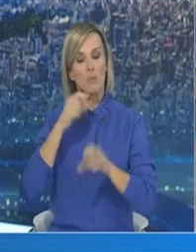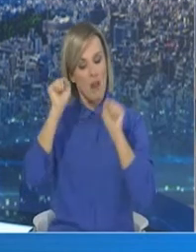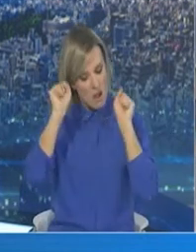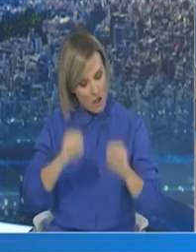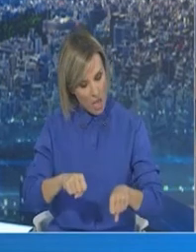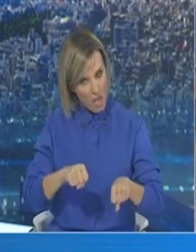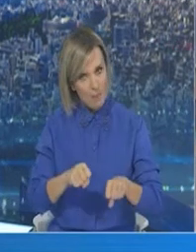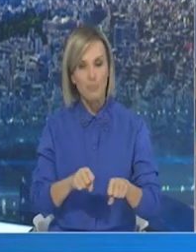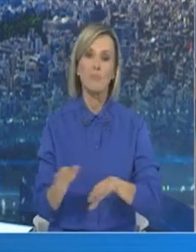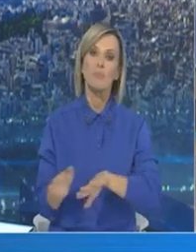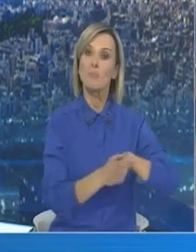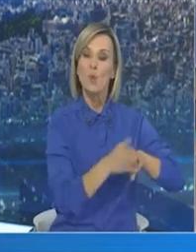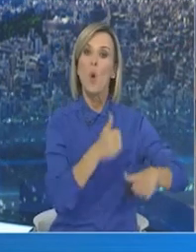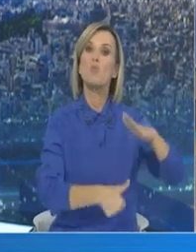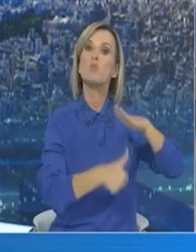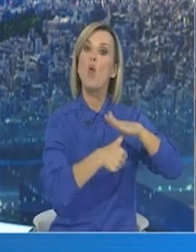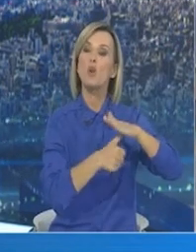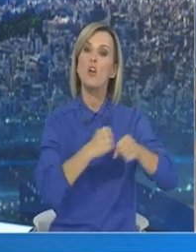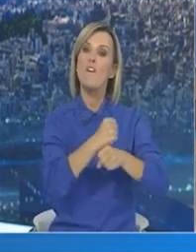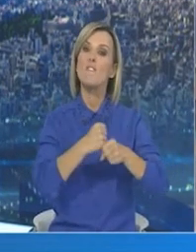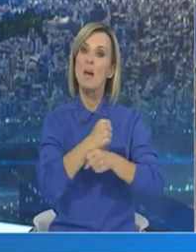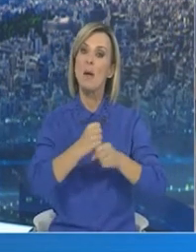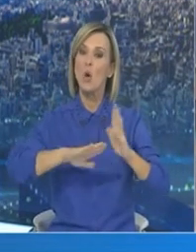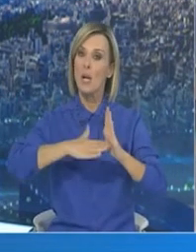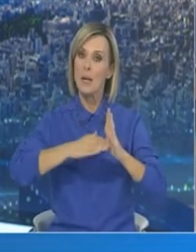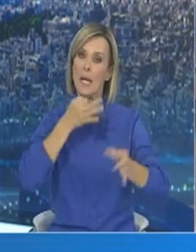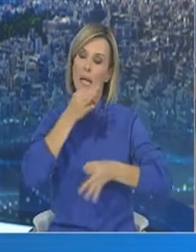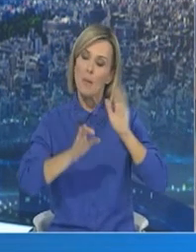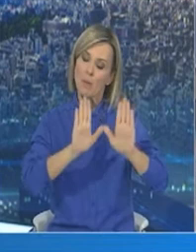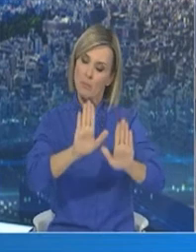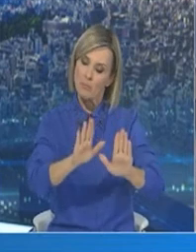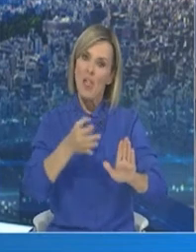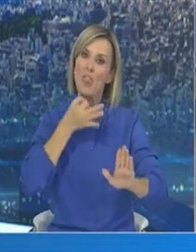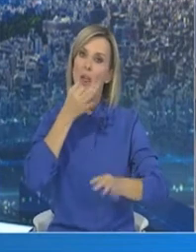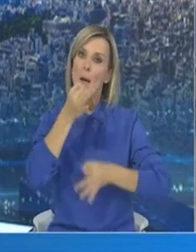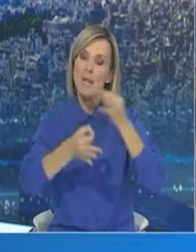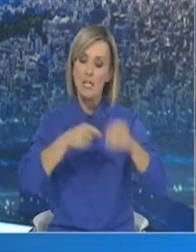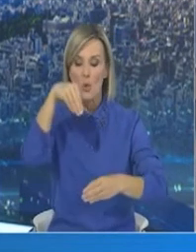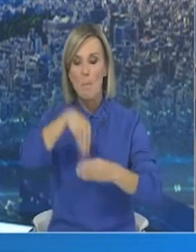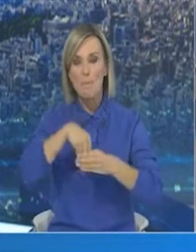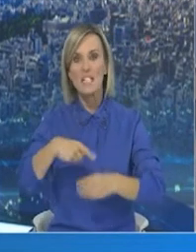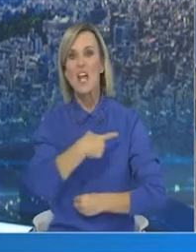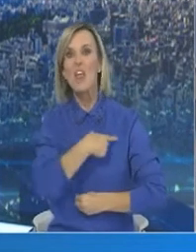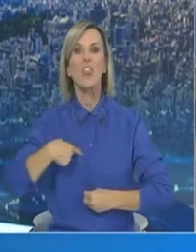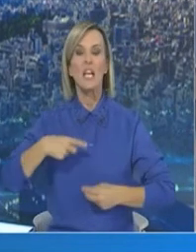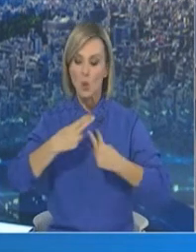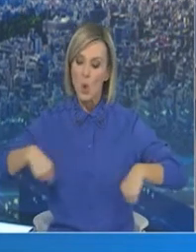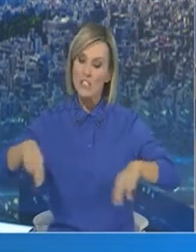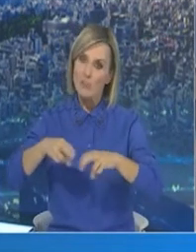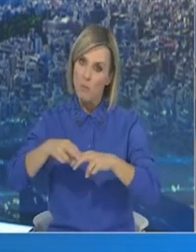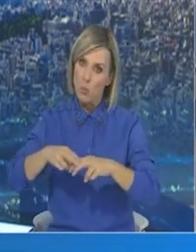του Πανελληνίου Φαρμακευτικού Συλλόγου, κ. Βαλτάς, δεσμεύτηκε να θέσει άμεσα το θέμα στο Διοικητικό Συμβούλιο του Συλλόγου προς